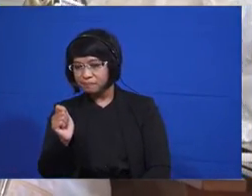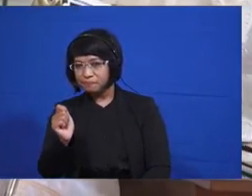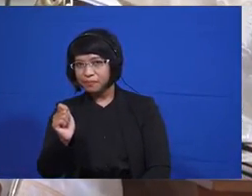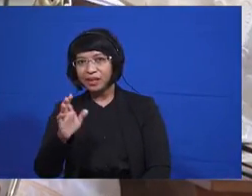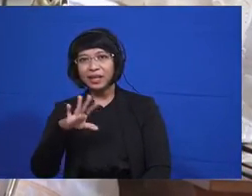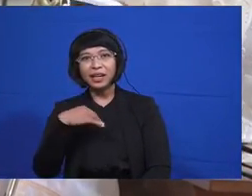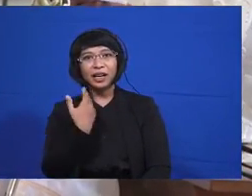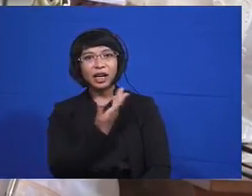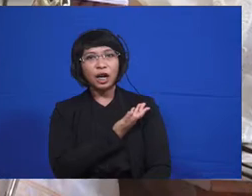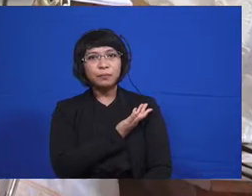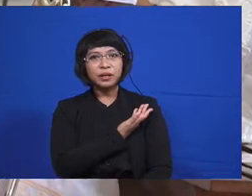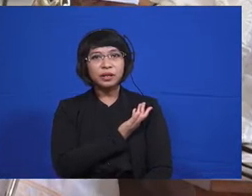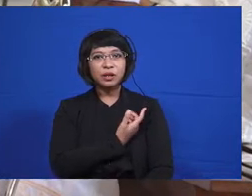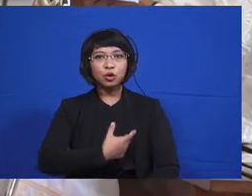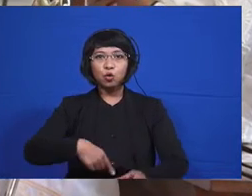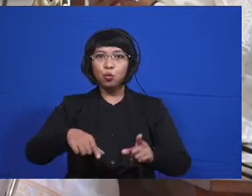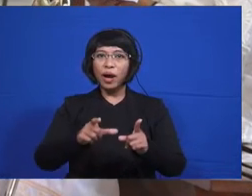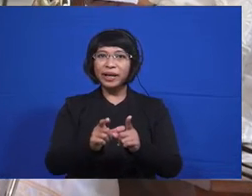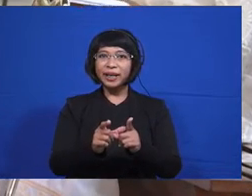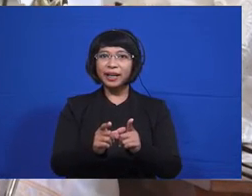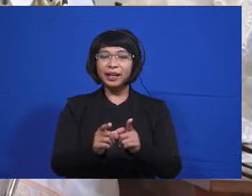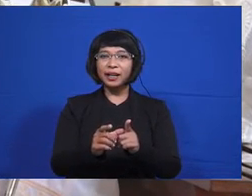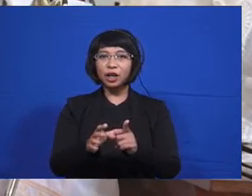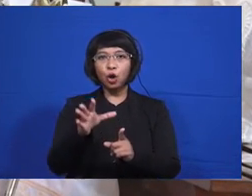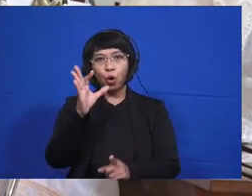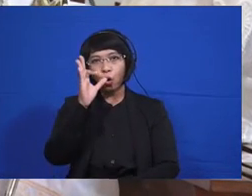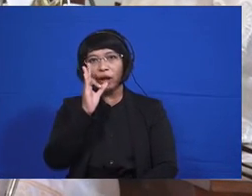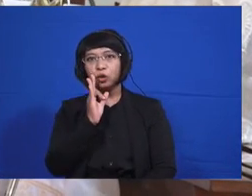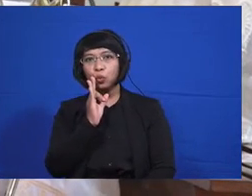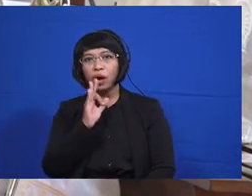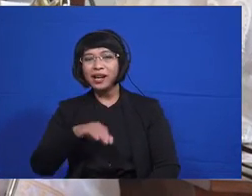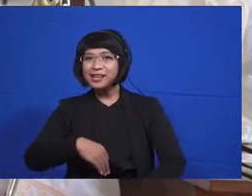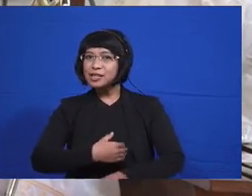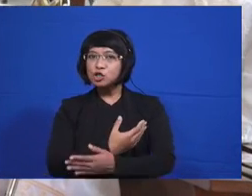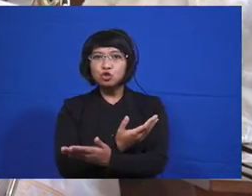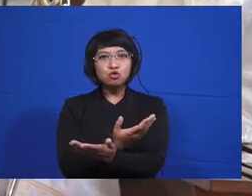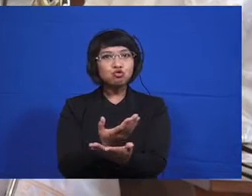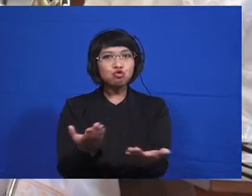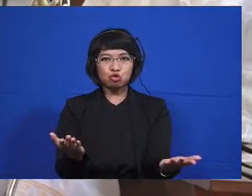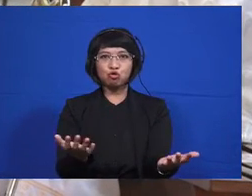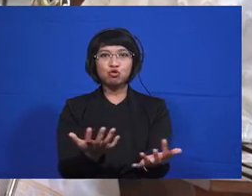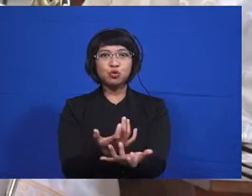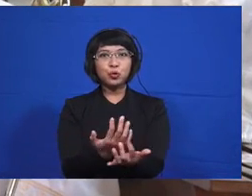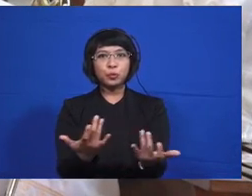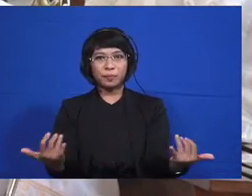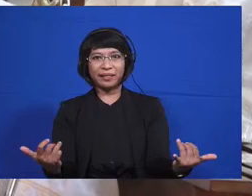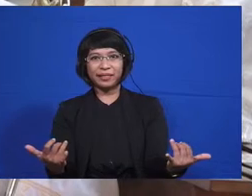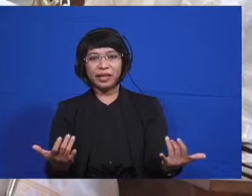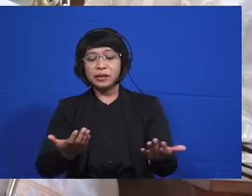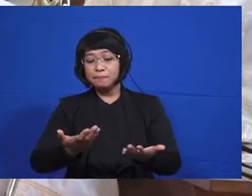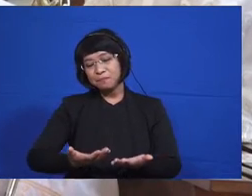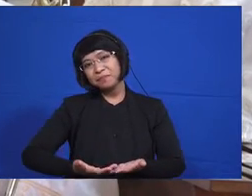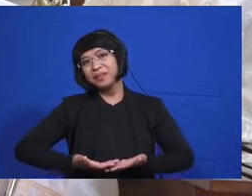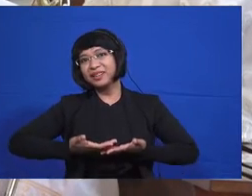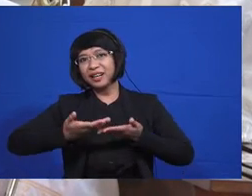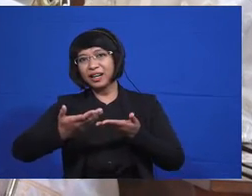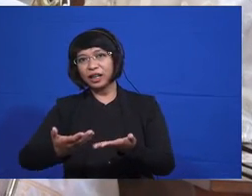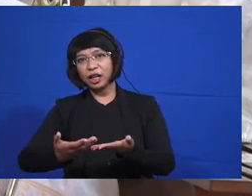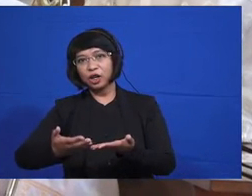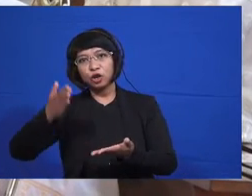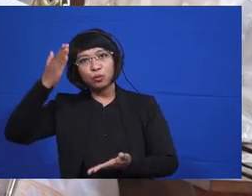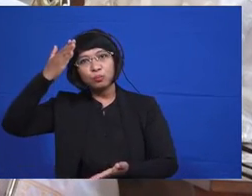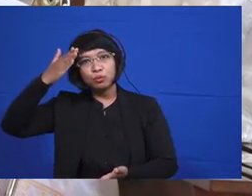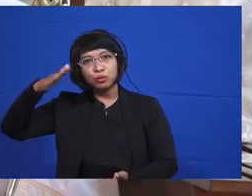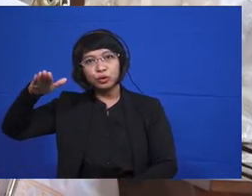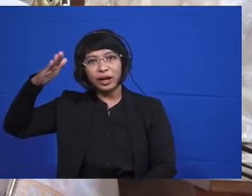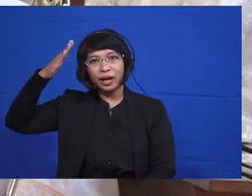kami wakil dari orang tua dan seluruh umat ingin menyerahkan putra-putra